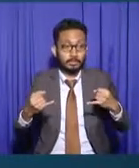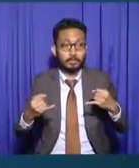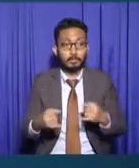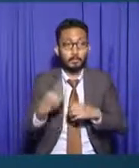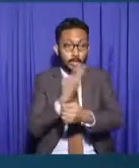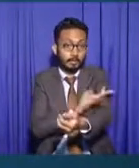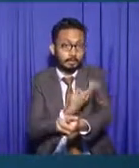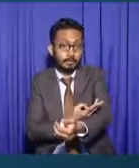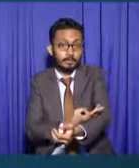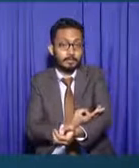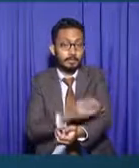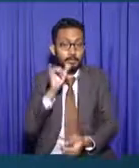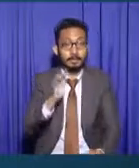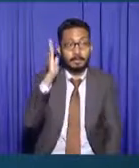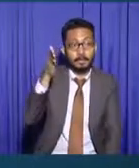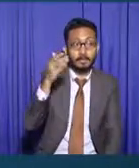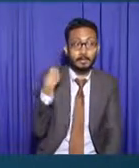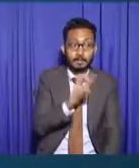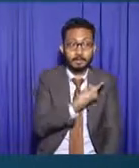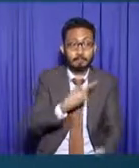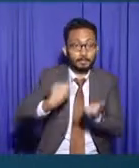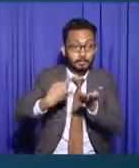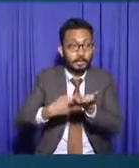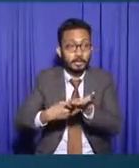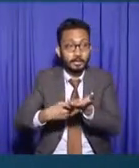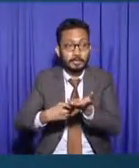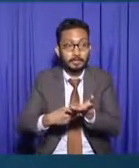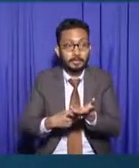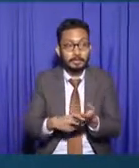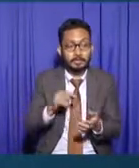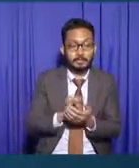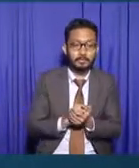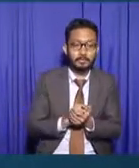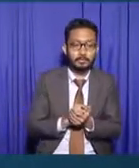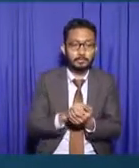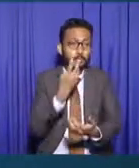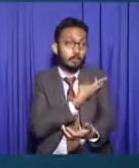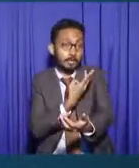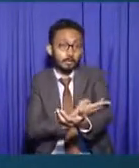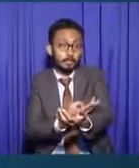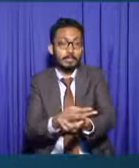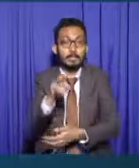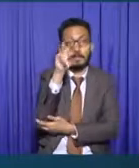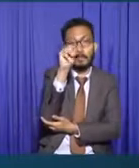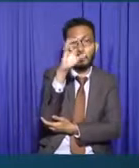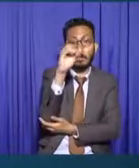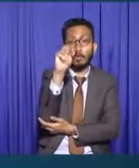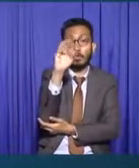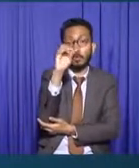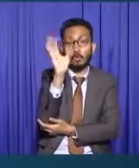anak-anak yang akan kita bincangkan yaitu pewarisan